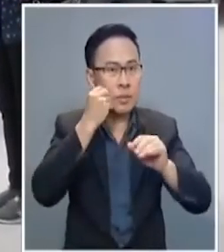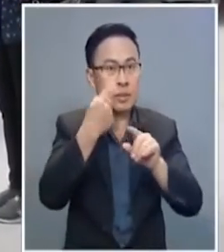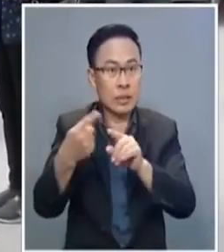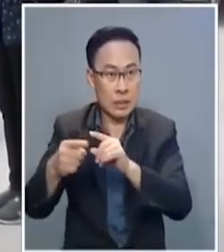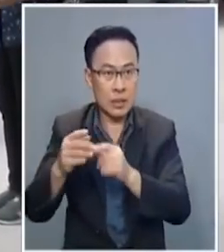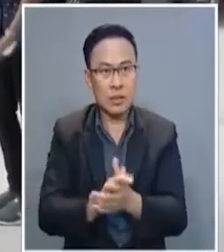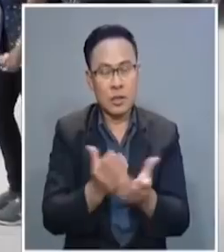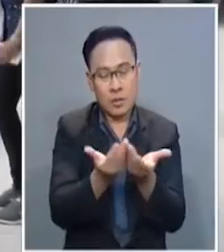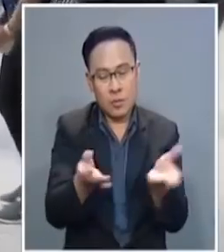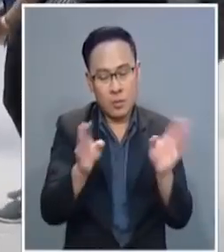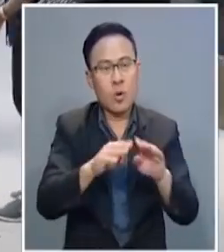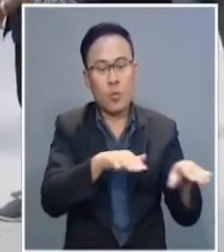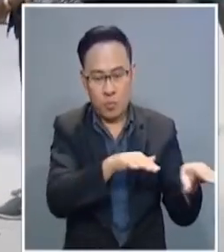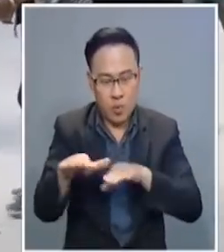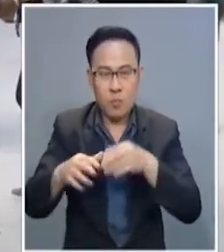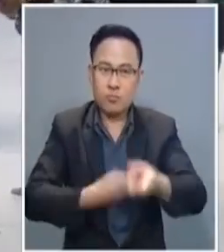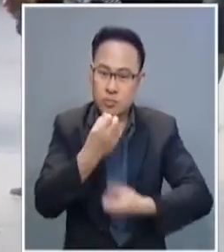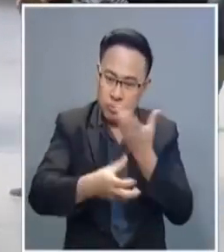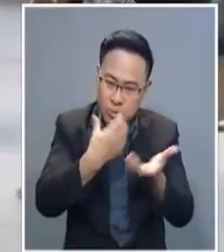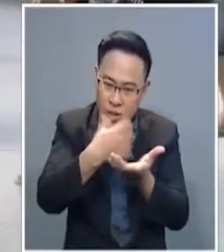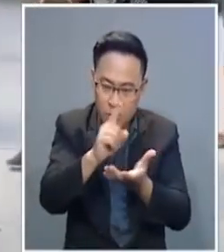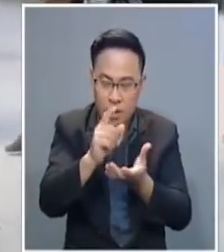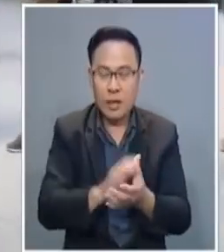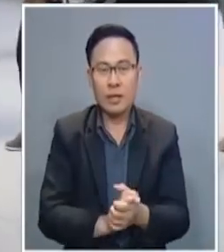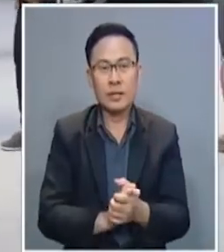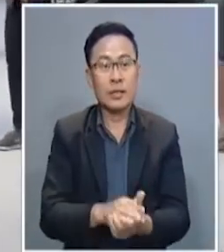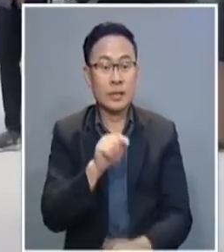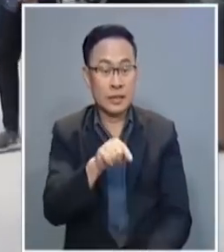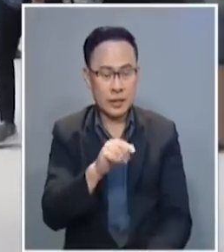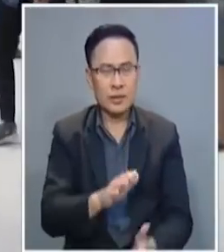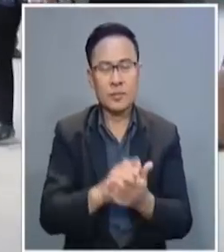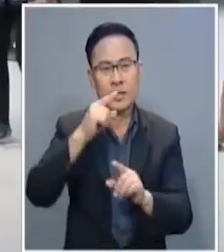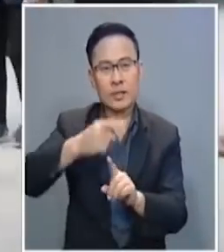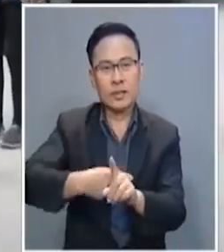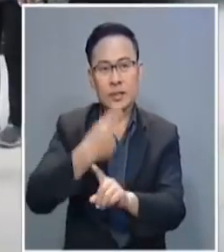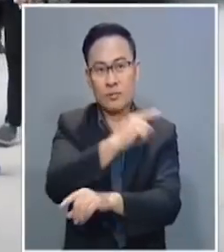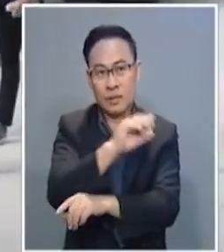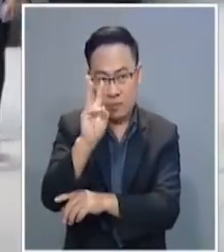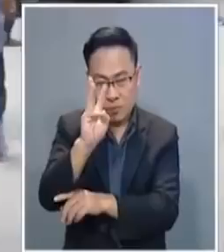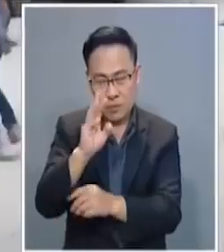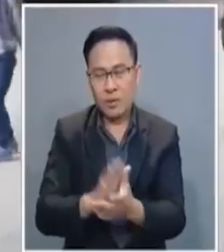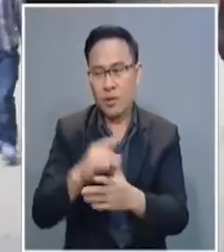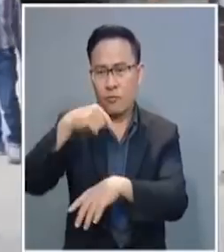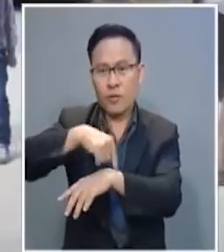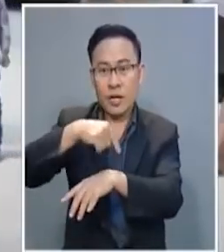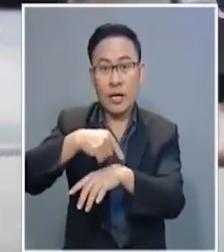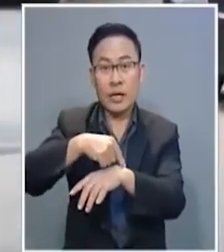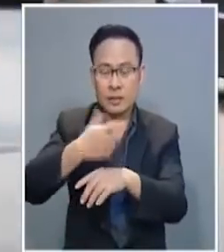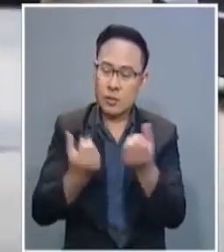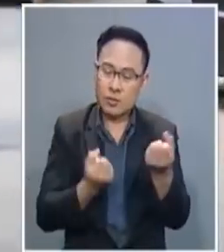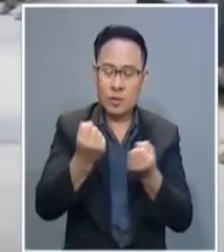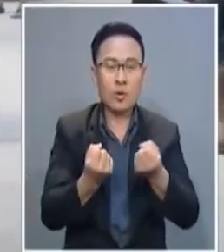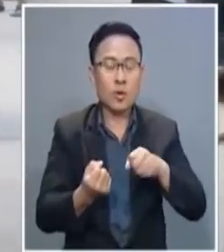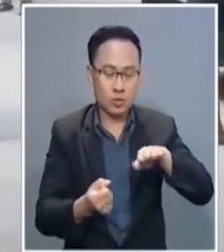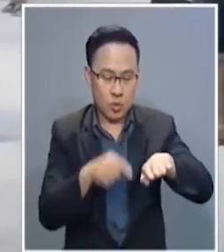ะสมาชิกครอบครัวอยู่กันพร้อมหน้าพร้อมตาเลยทีเดียวก็เล่าให้ฟังค่ะว่าเหตุการณ์นี้นี่เกิดขึ้นวันที่6มกราคมที่ผ่านมาตอนที่จอดรถกระบะซื้ออุ